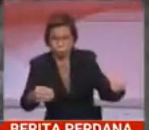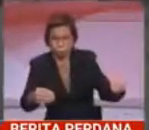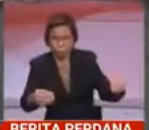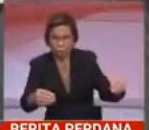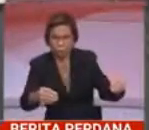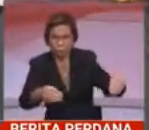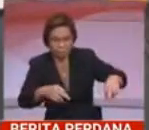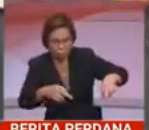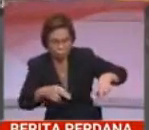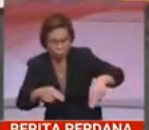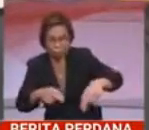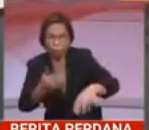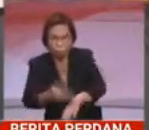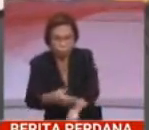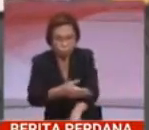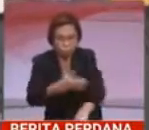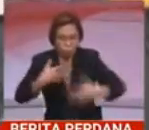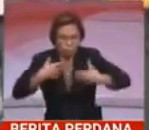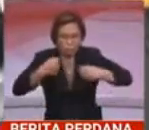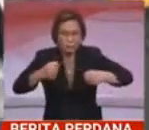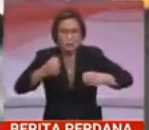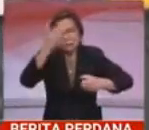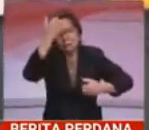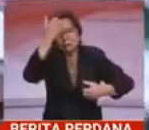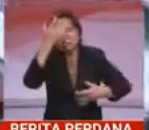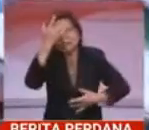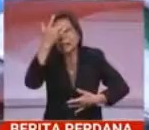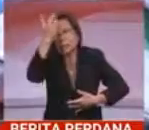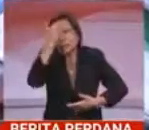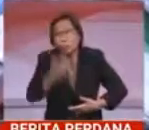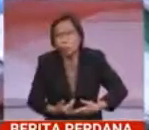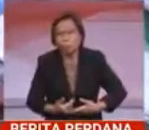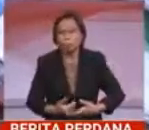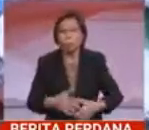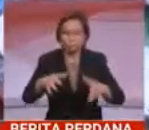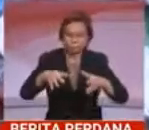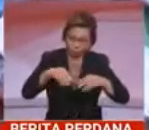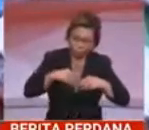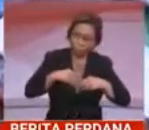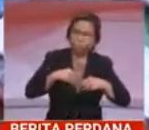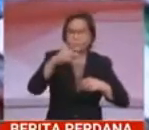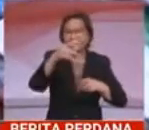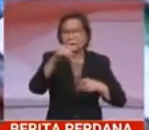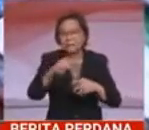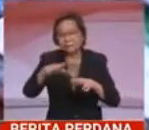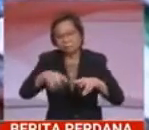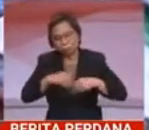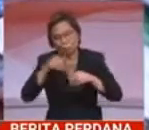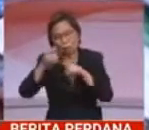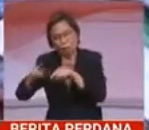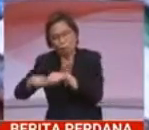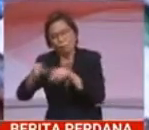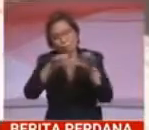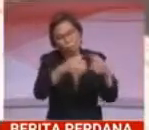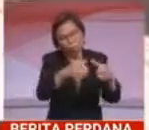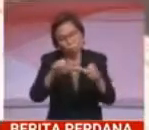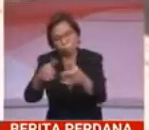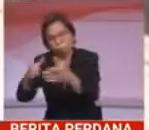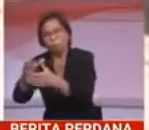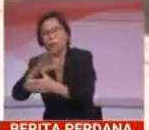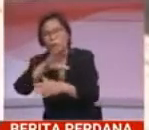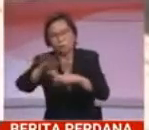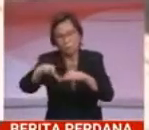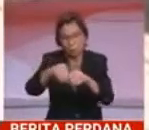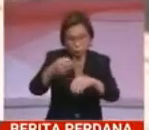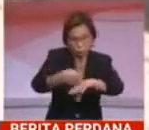HAL, berjaya memulihkan pesakit lumpuh. Kes yang diterima terdiri daripada pelbagai kategori pesakit termasuk